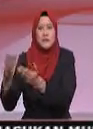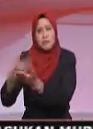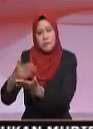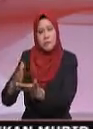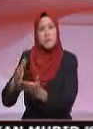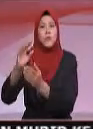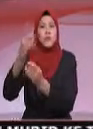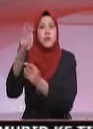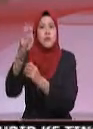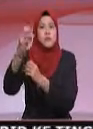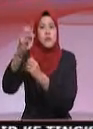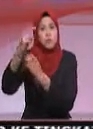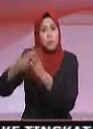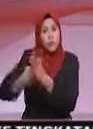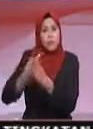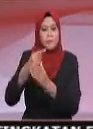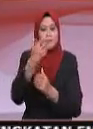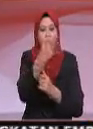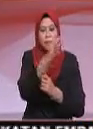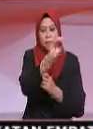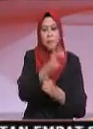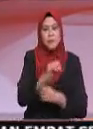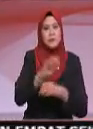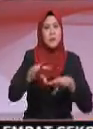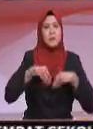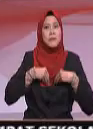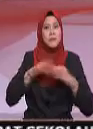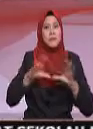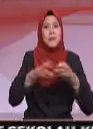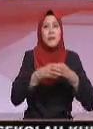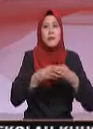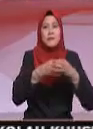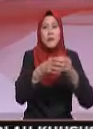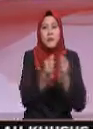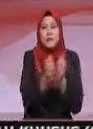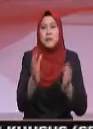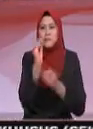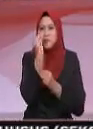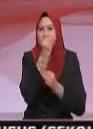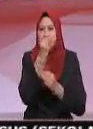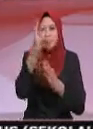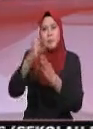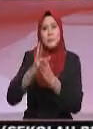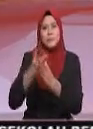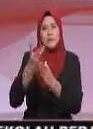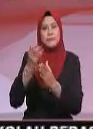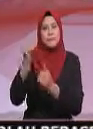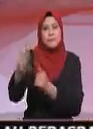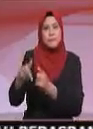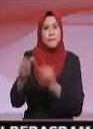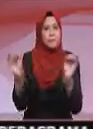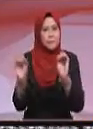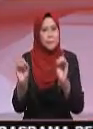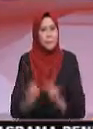bulan, manakala 15% menerima pakej tanpa bayaran faedah selama 6 bulan.